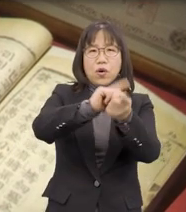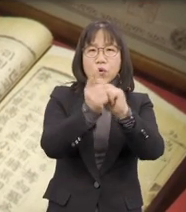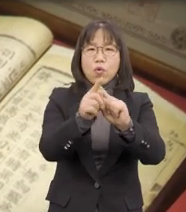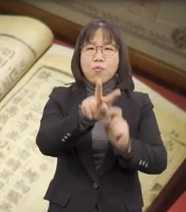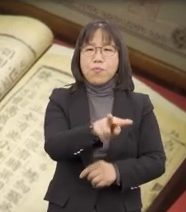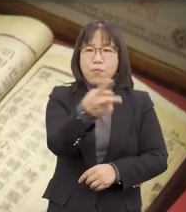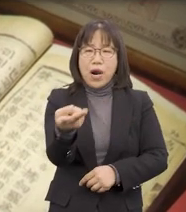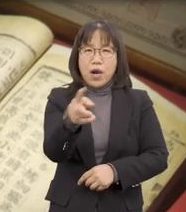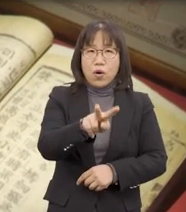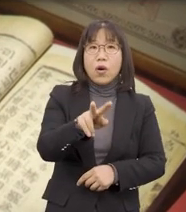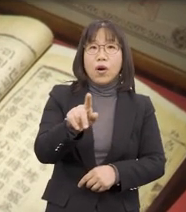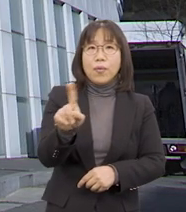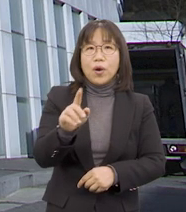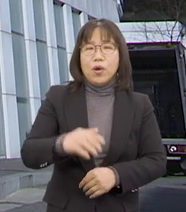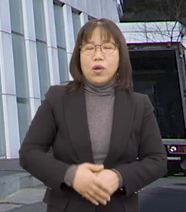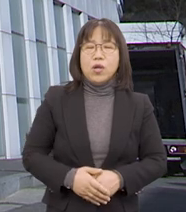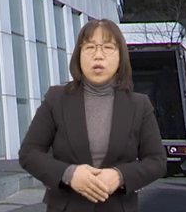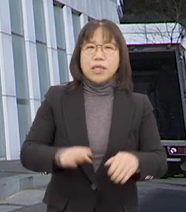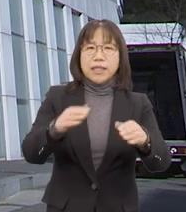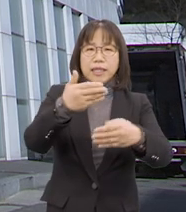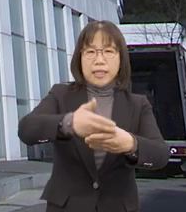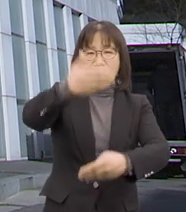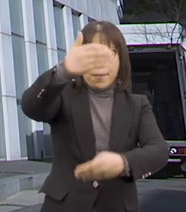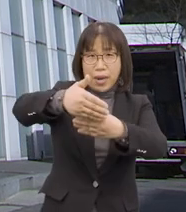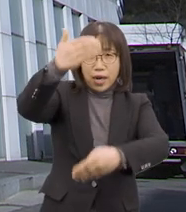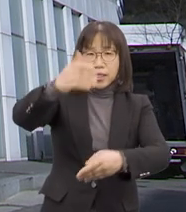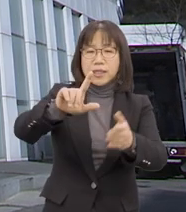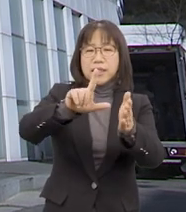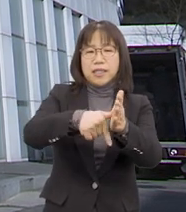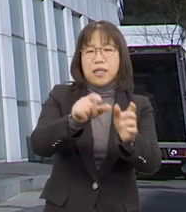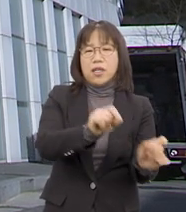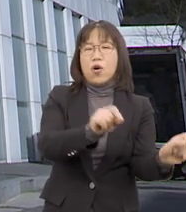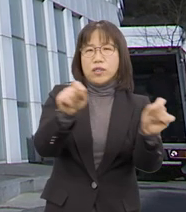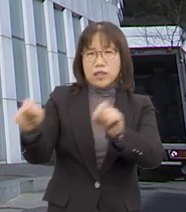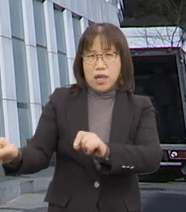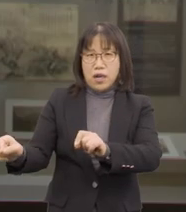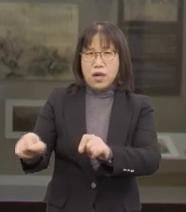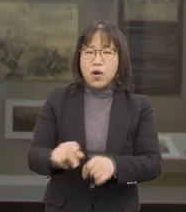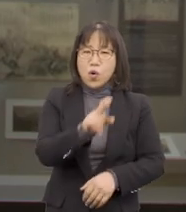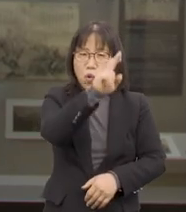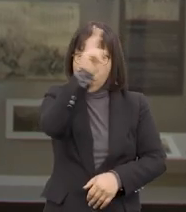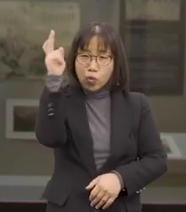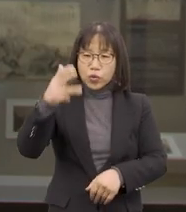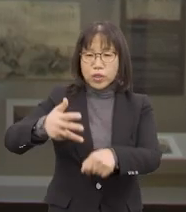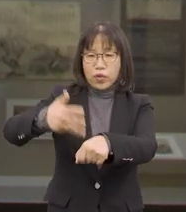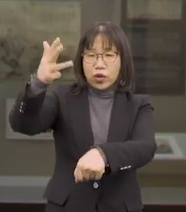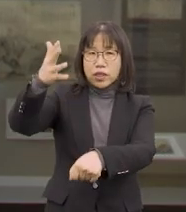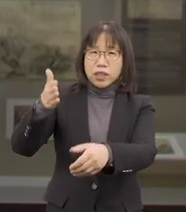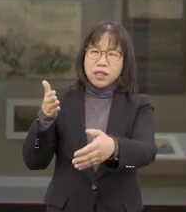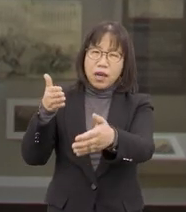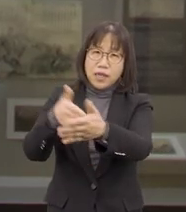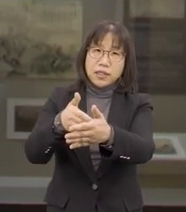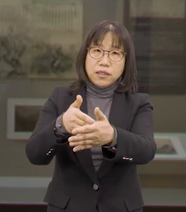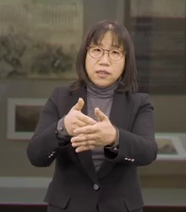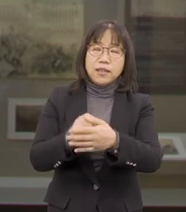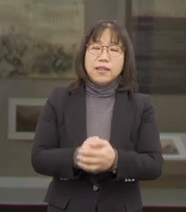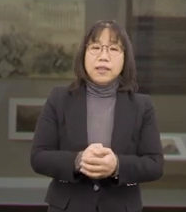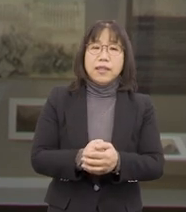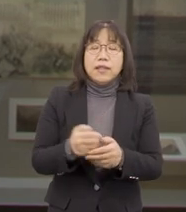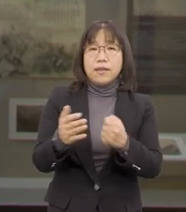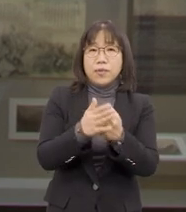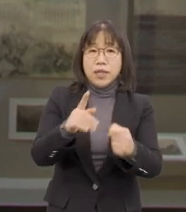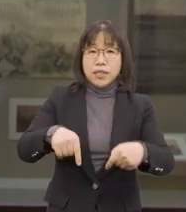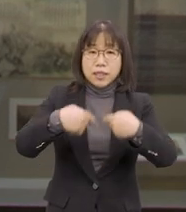겸재 정선 미술관에서 개방 시간을 연장합니다 오후 6시부터 8시까지 연장 운영되며